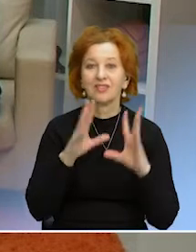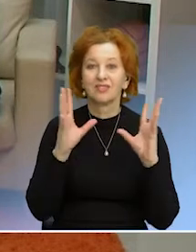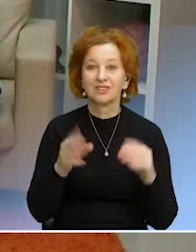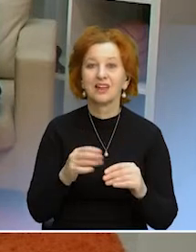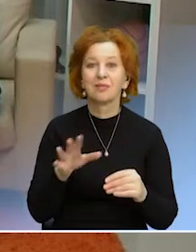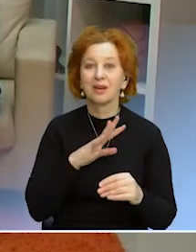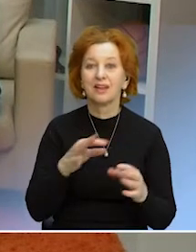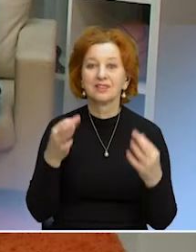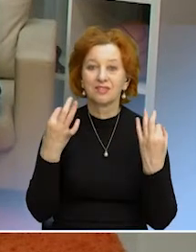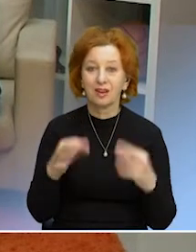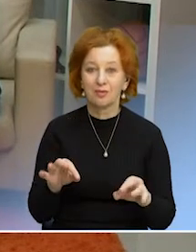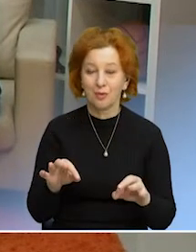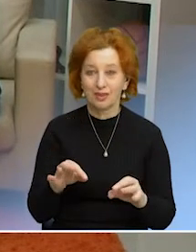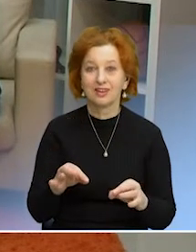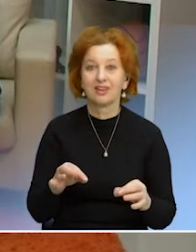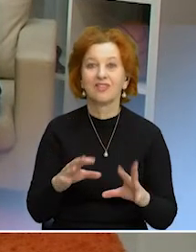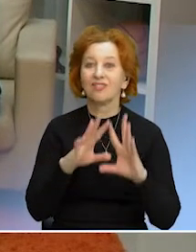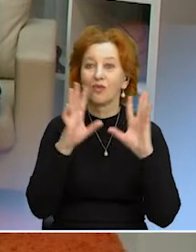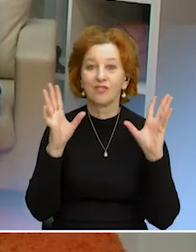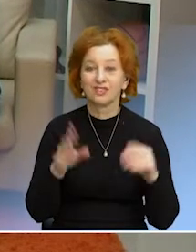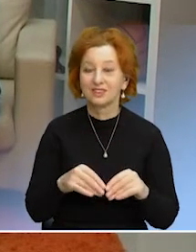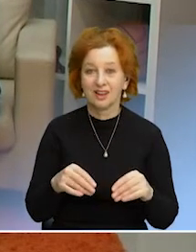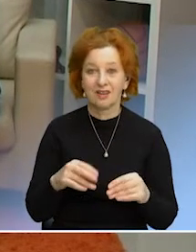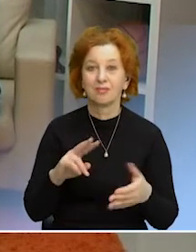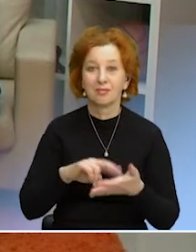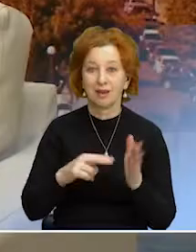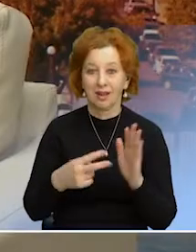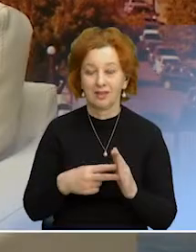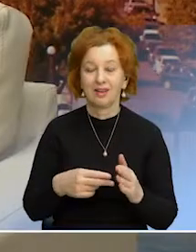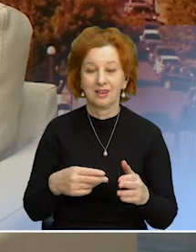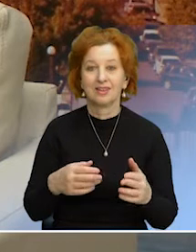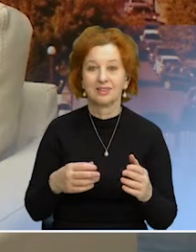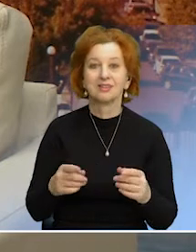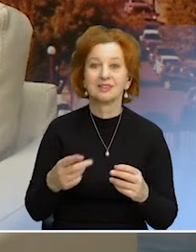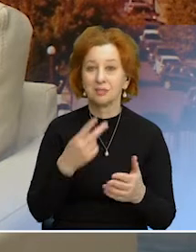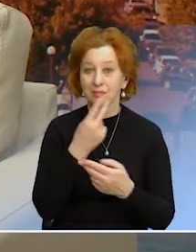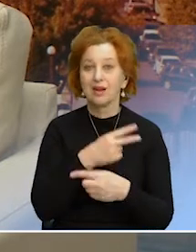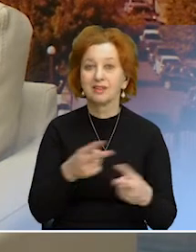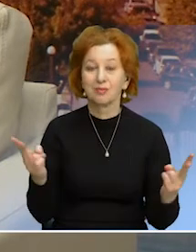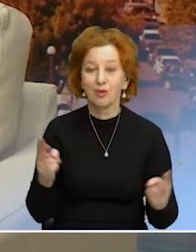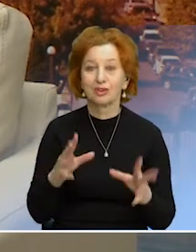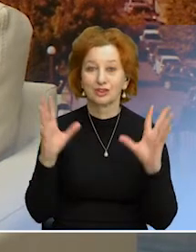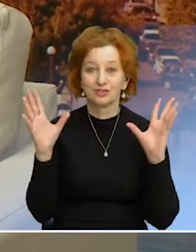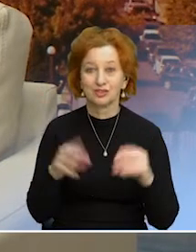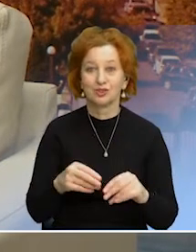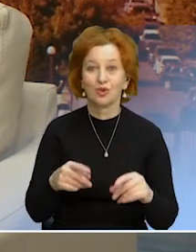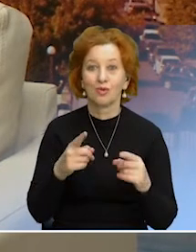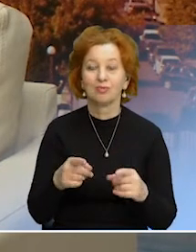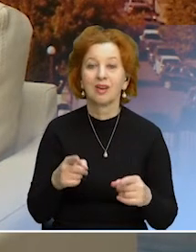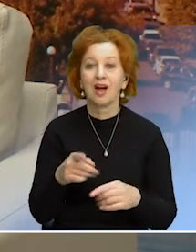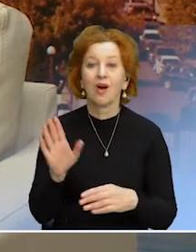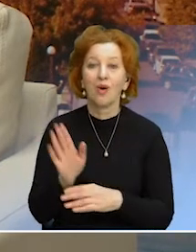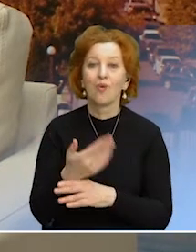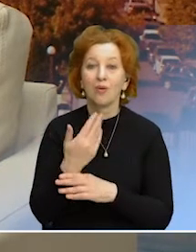Те были свободнее. В каком плане? Во всех абсолютно. Ну, если уж совсем отрочество вспомнить, то,